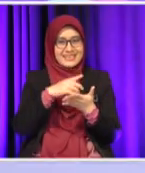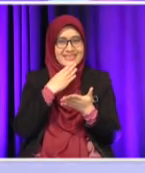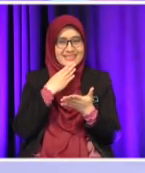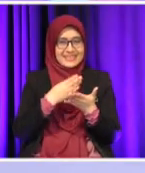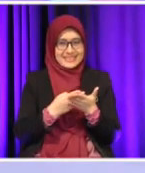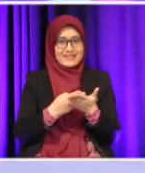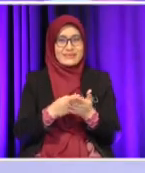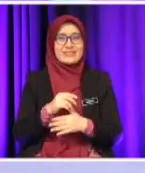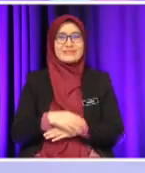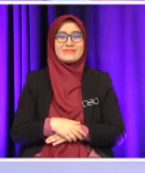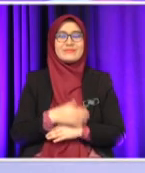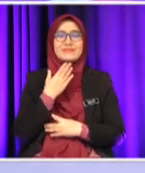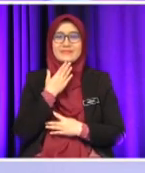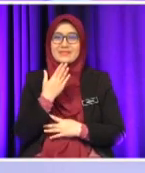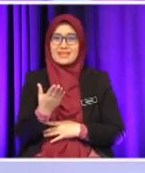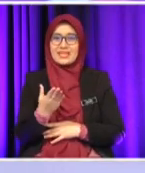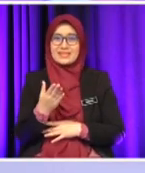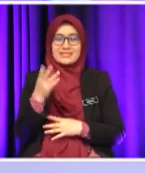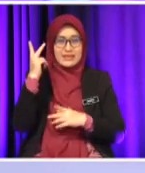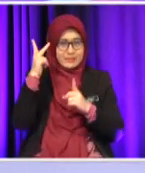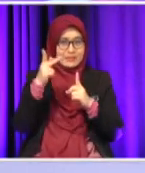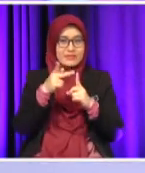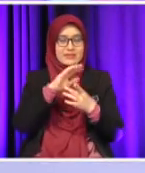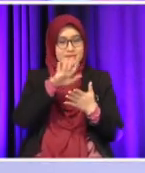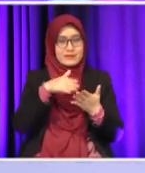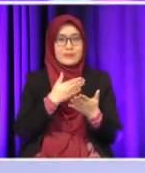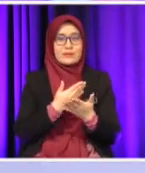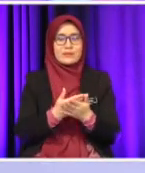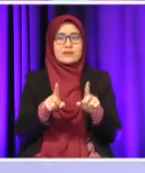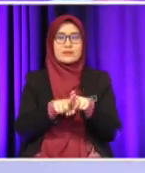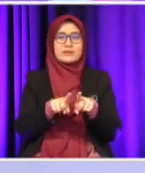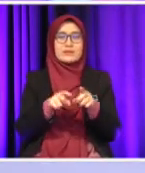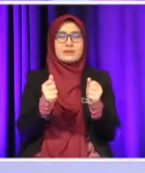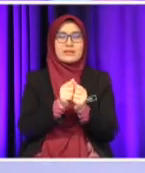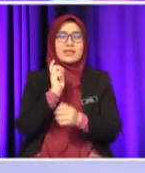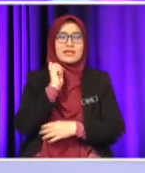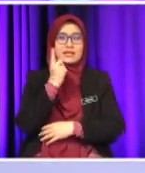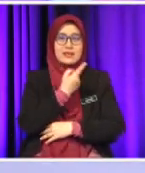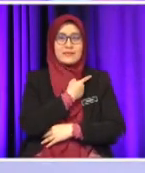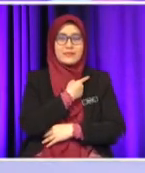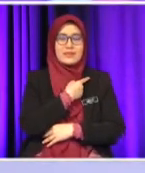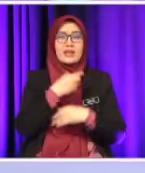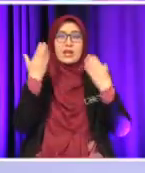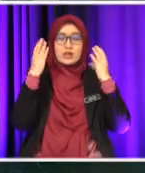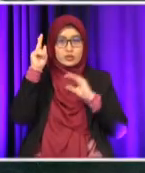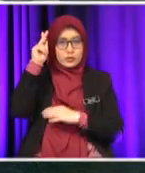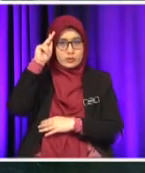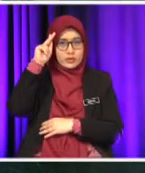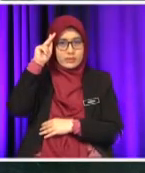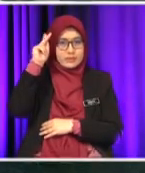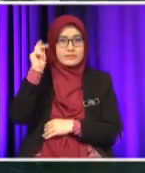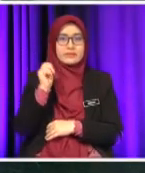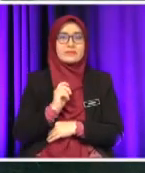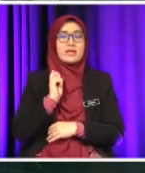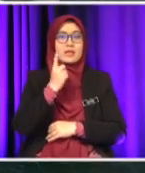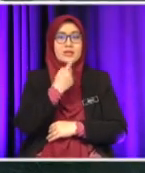Baik terima kasih juga kepada Cikgu Amira yang sudi bersama dengan kita Oke saya dipahamkan kita